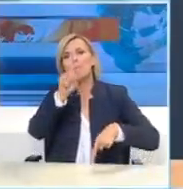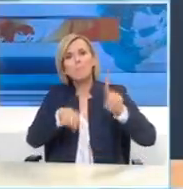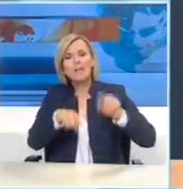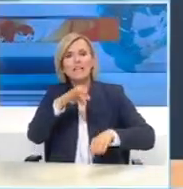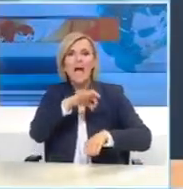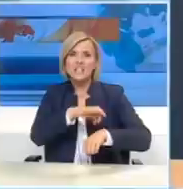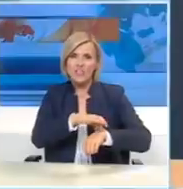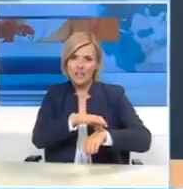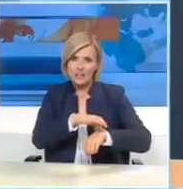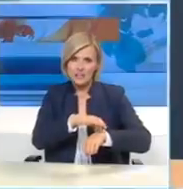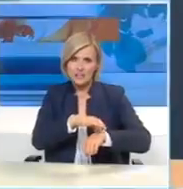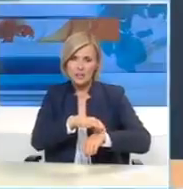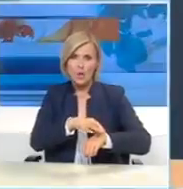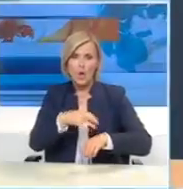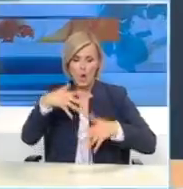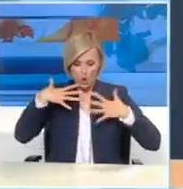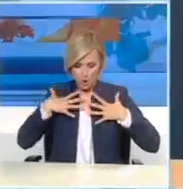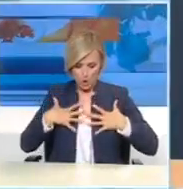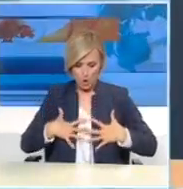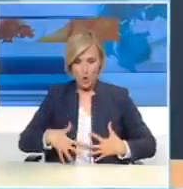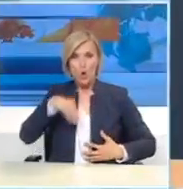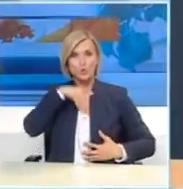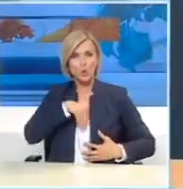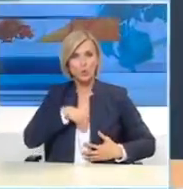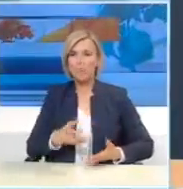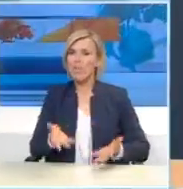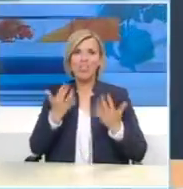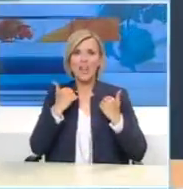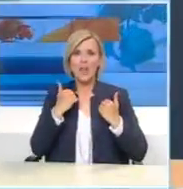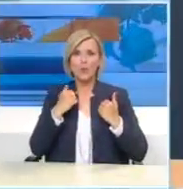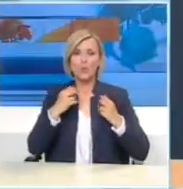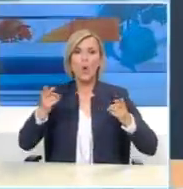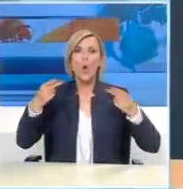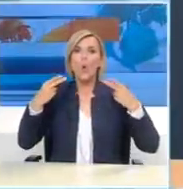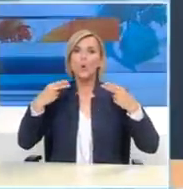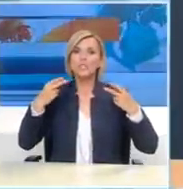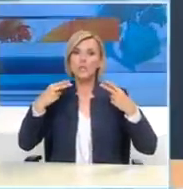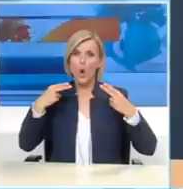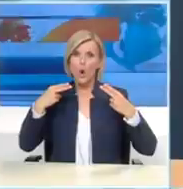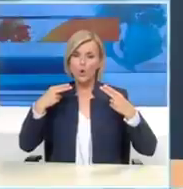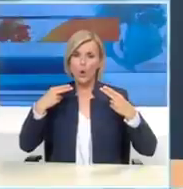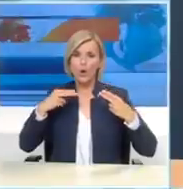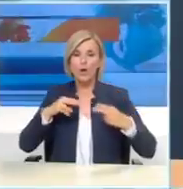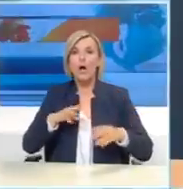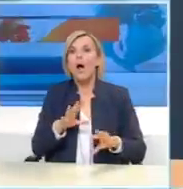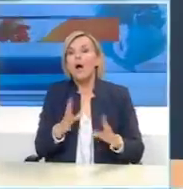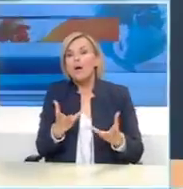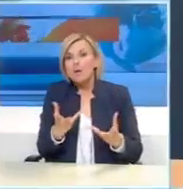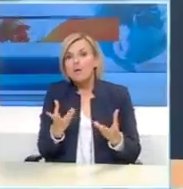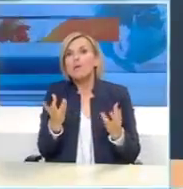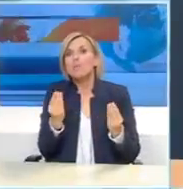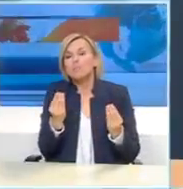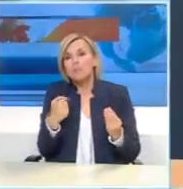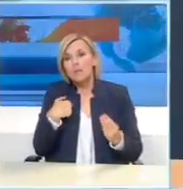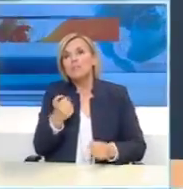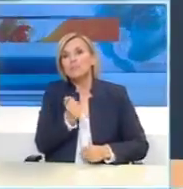το σύμπτωμα της δύσπνοιας. Ξαφνικά μπορεί να εμφανίσουν δύσπνοια, αλλά τότε έχει χαθεί χρόνος. Επειδή αργά ή γρήγορα θα κολλήσουμε τον κορονοϊό όλοι